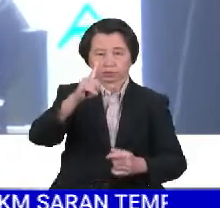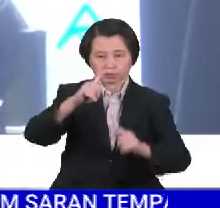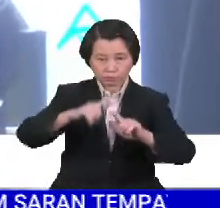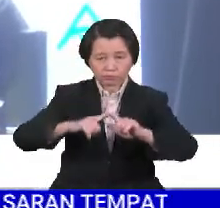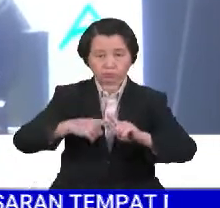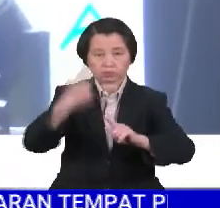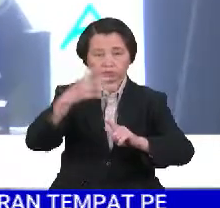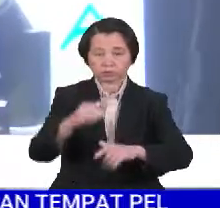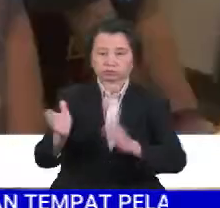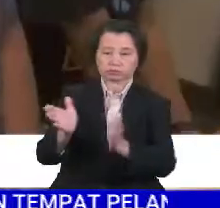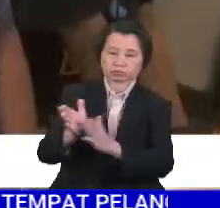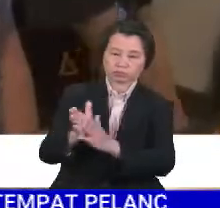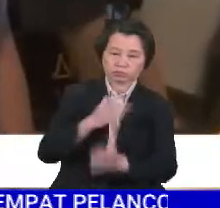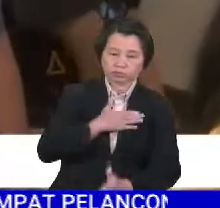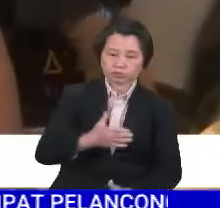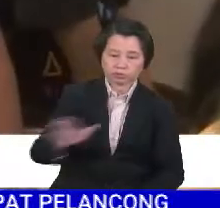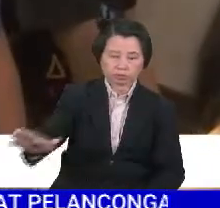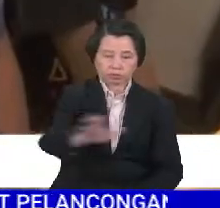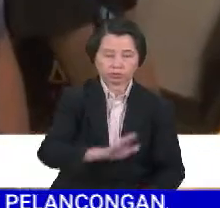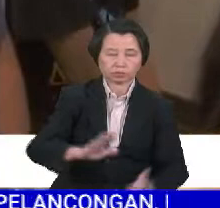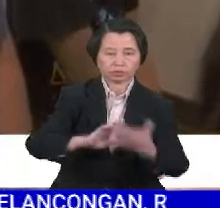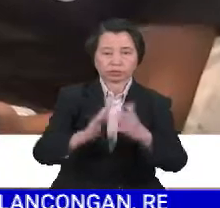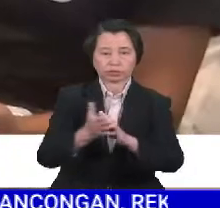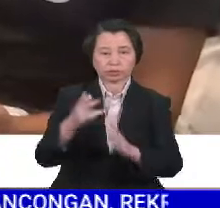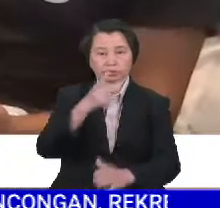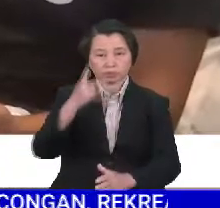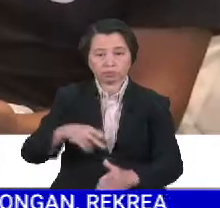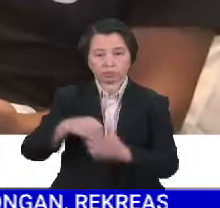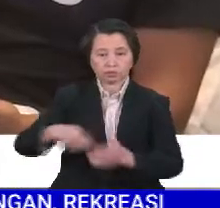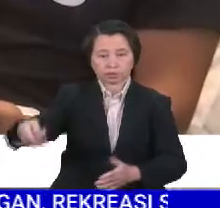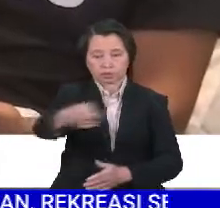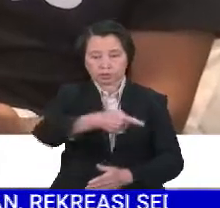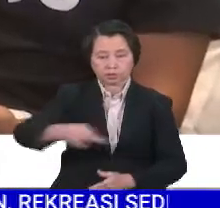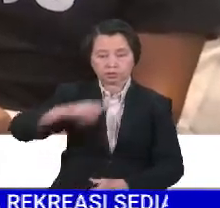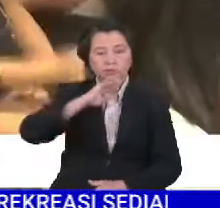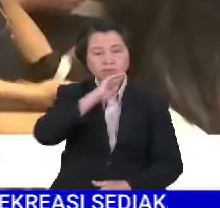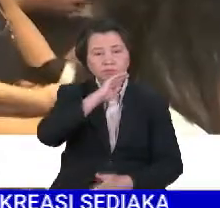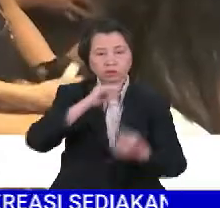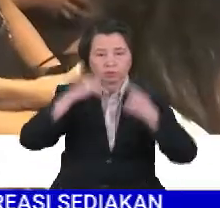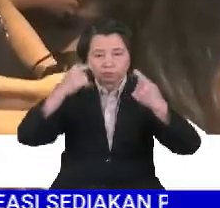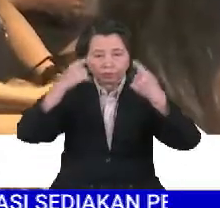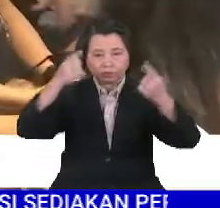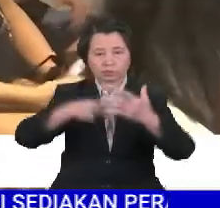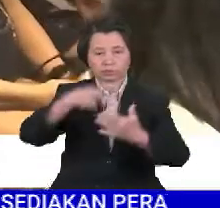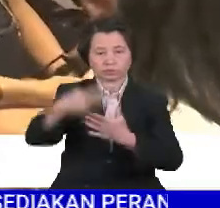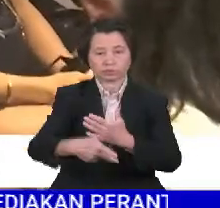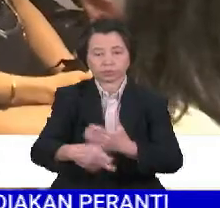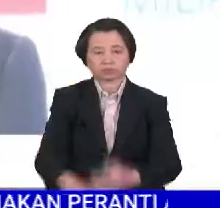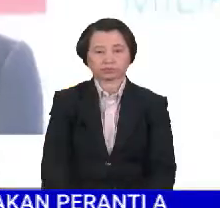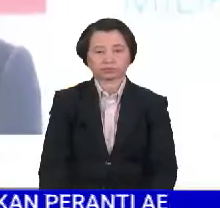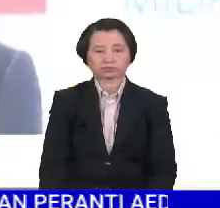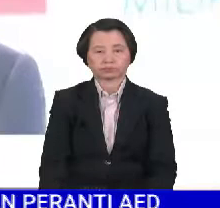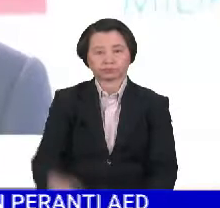sambil memuji komitmen tinggi dari community kucing terutama sekali dalam kalangan beliau dalam menjayakan program berkenaan